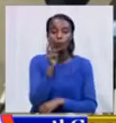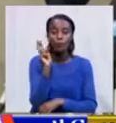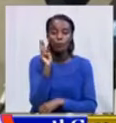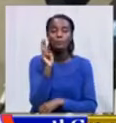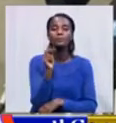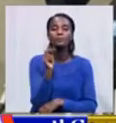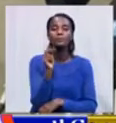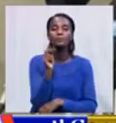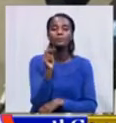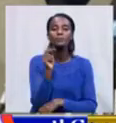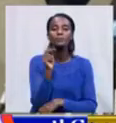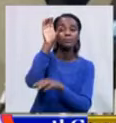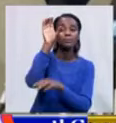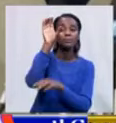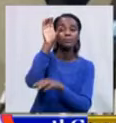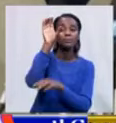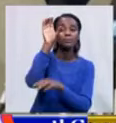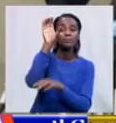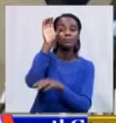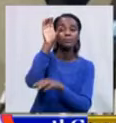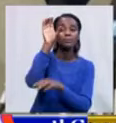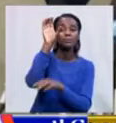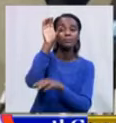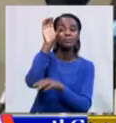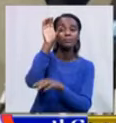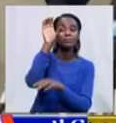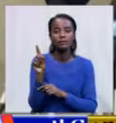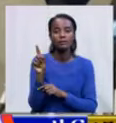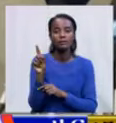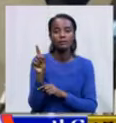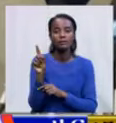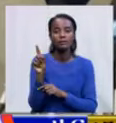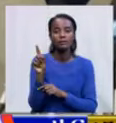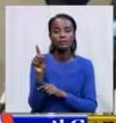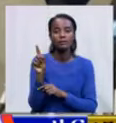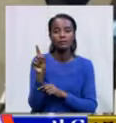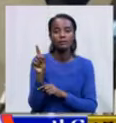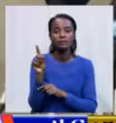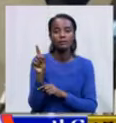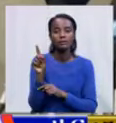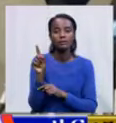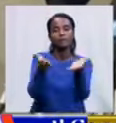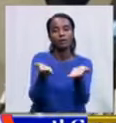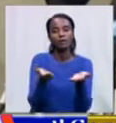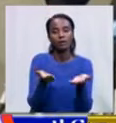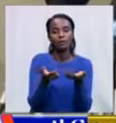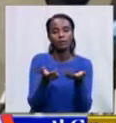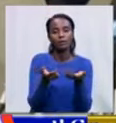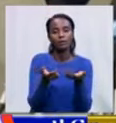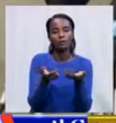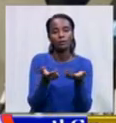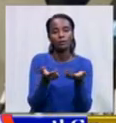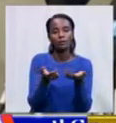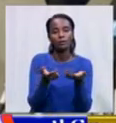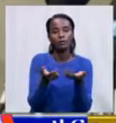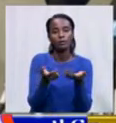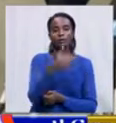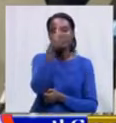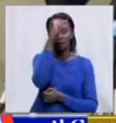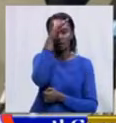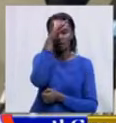ወደ መስጊድ ይሄድ ያለው እንዳይል መልእክት ማስተላለፍ ፈልጋለሁ የሃይማኖት